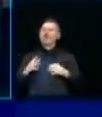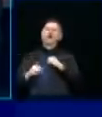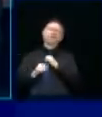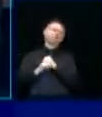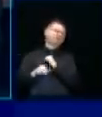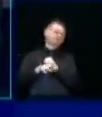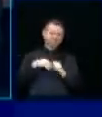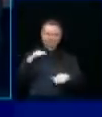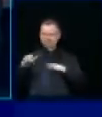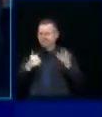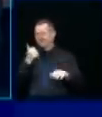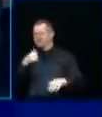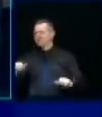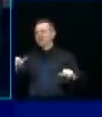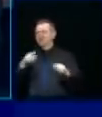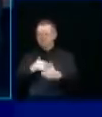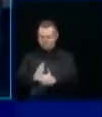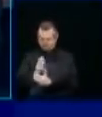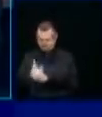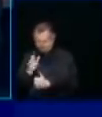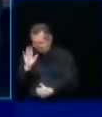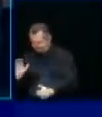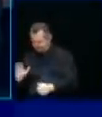Друзья мои,